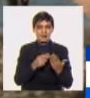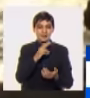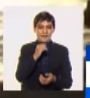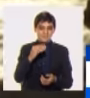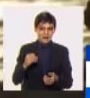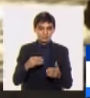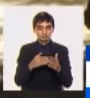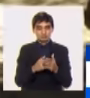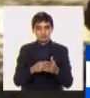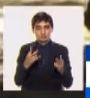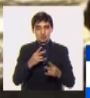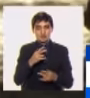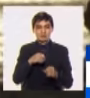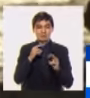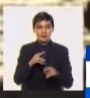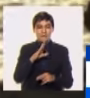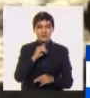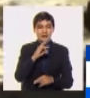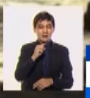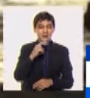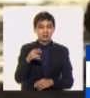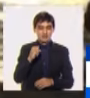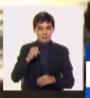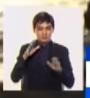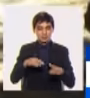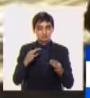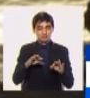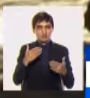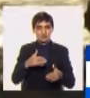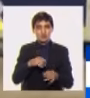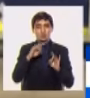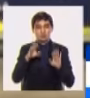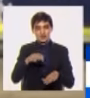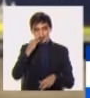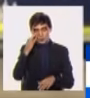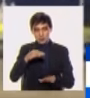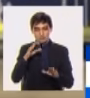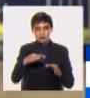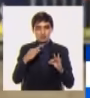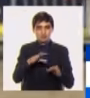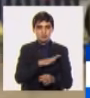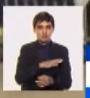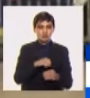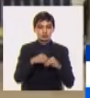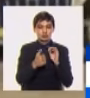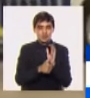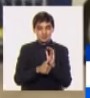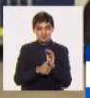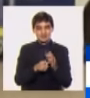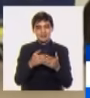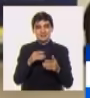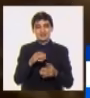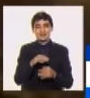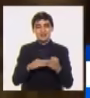посетителей но только на верандах кстати в германию в берлине открылись рестораны со строгими ограничениями каждые 16 федеральных